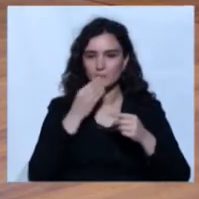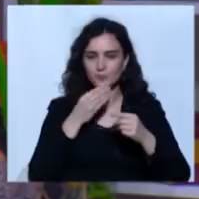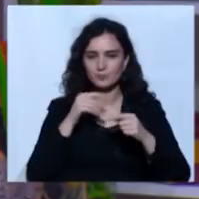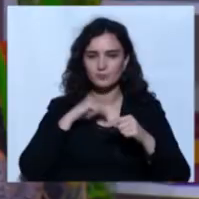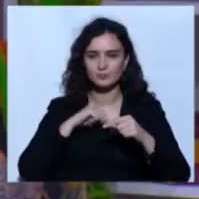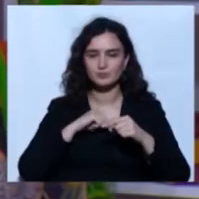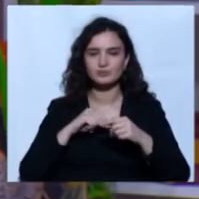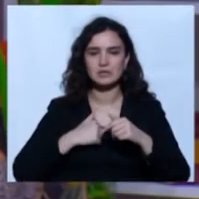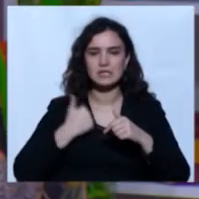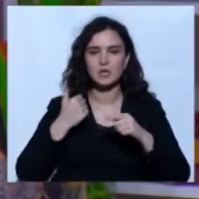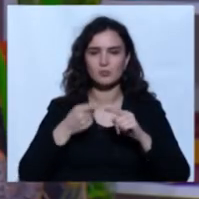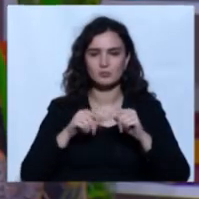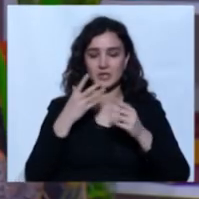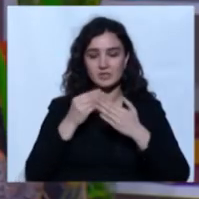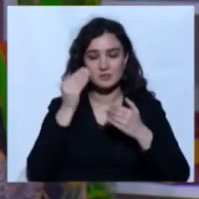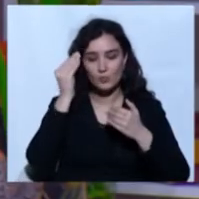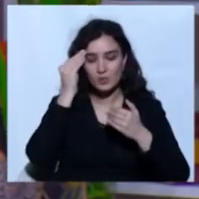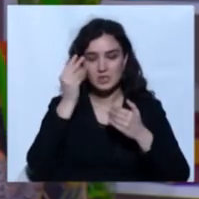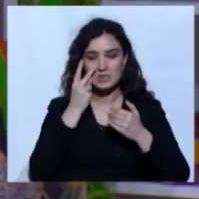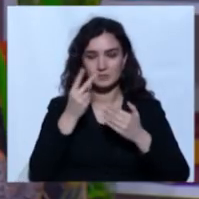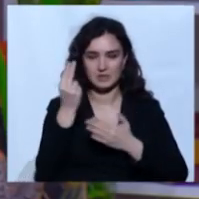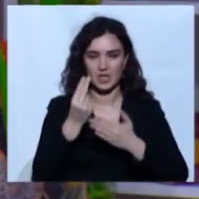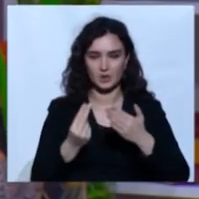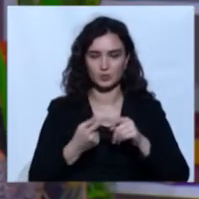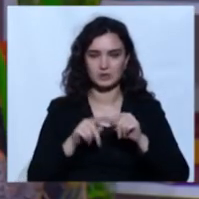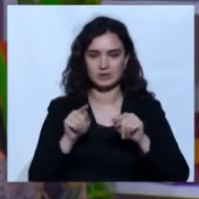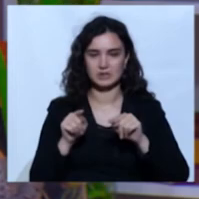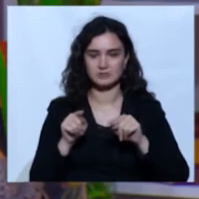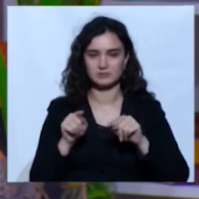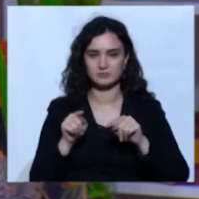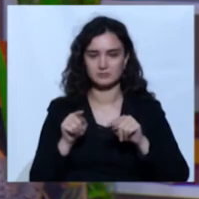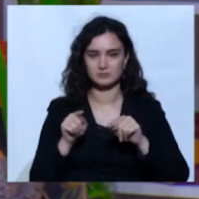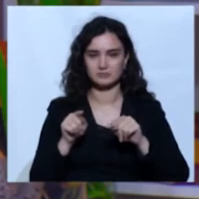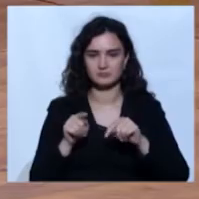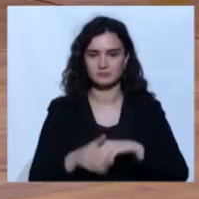აი მისი თვალსაწიერიდან არის დახატული ეს კომპოზიცია.